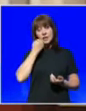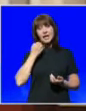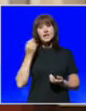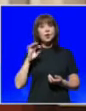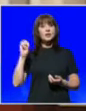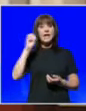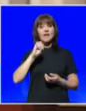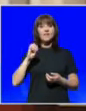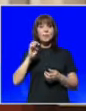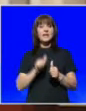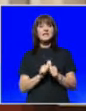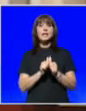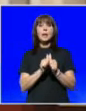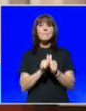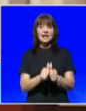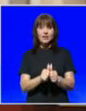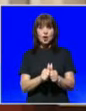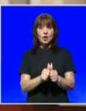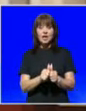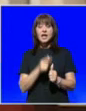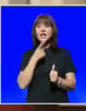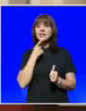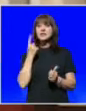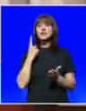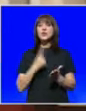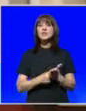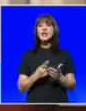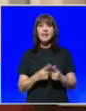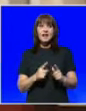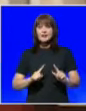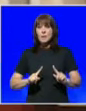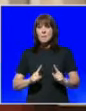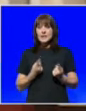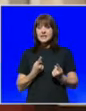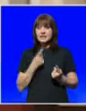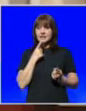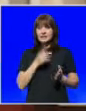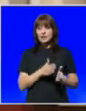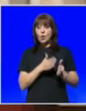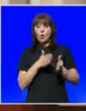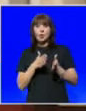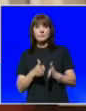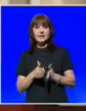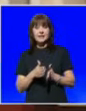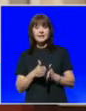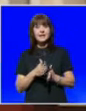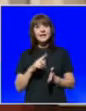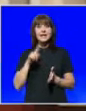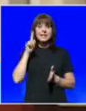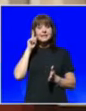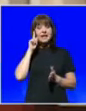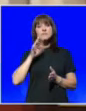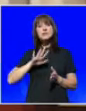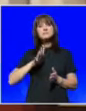за тази дерогация, защо се налага да бързаме, за да бъде тя отменена. Но знаем, че някой